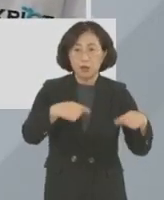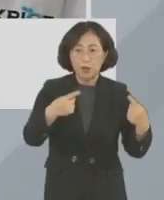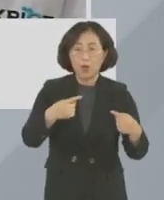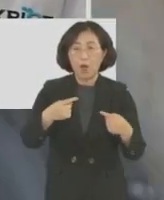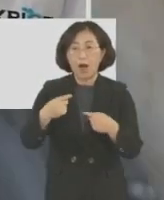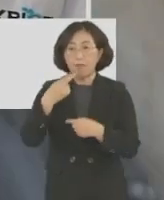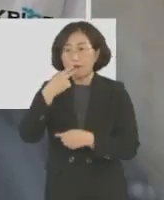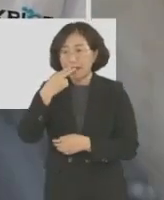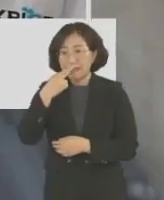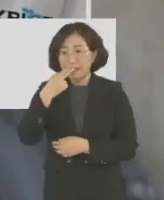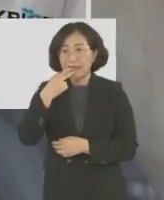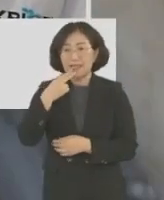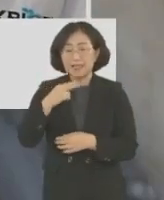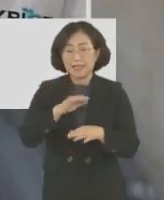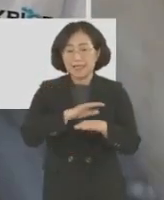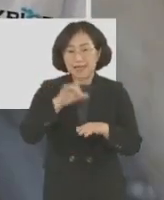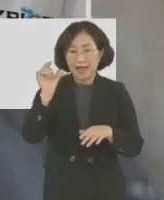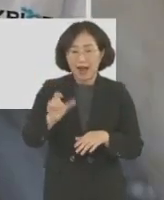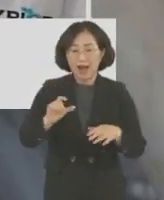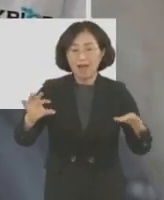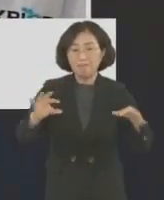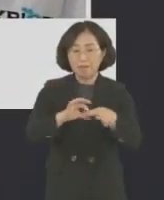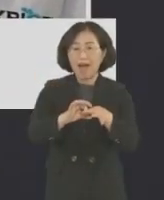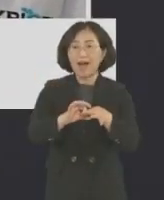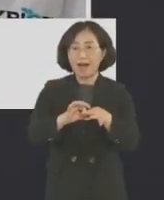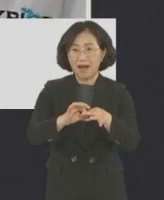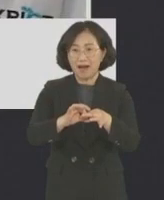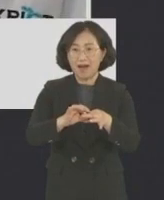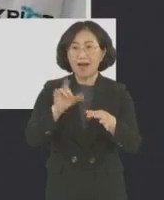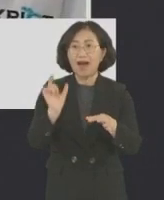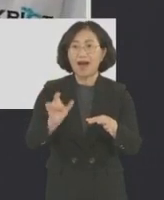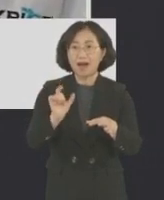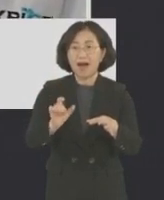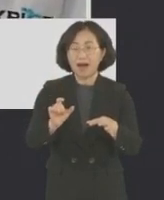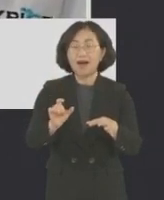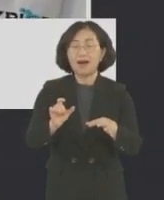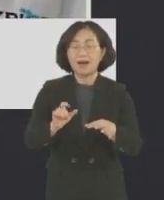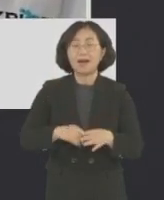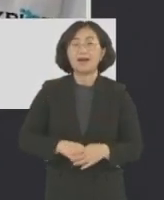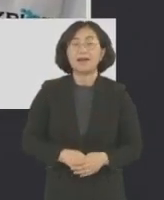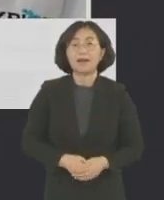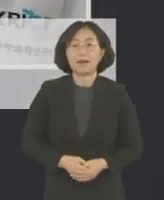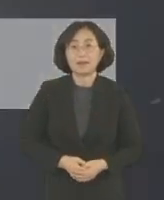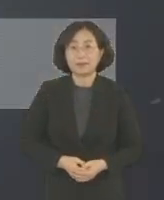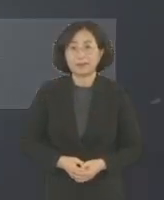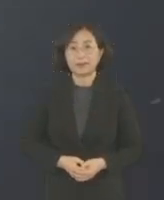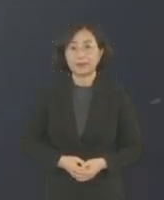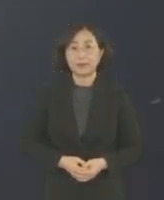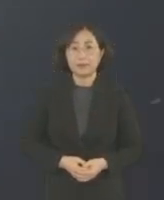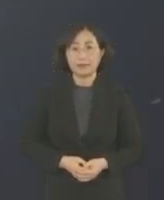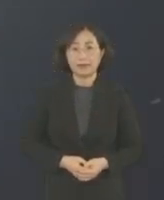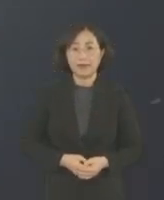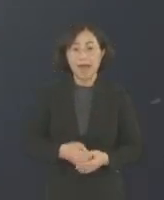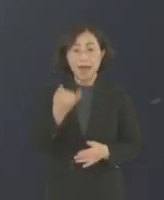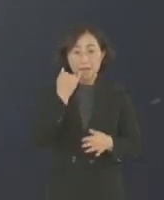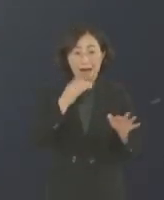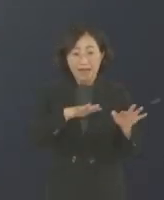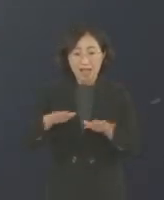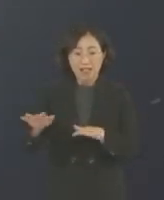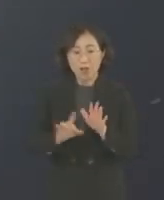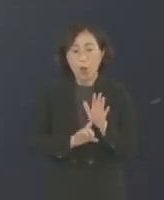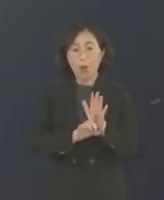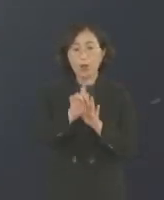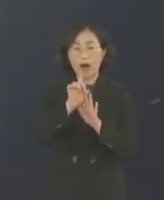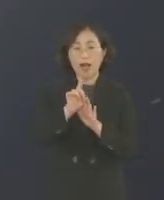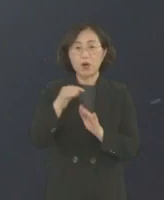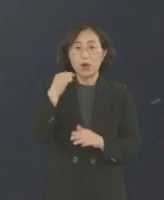플라스틱 사이를 강하게 결합시키는 연결체 역할을 동시에 수행하는 것으로 확인했습니다. 특히 바다는 온도가